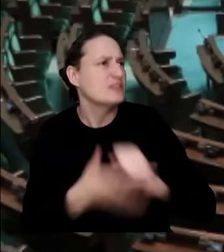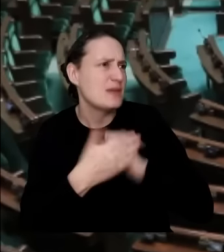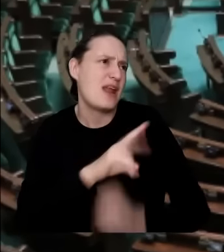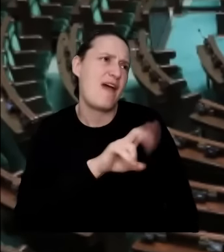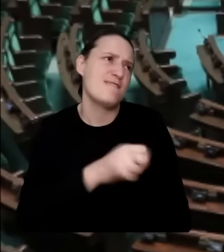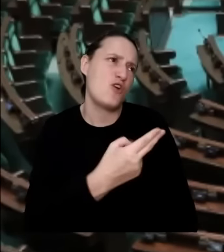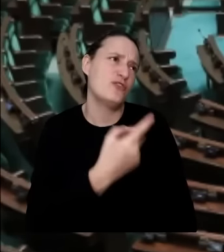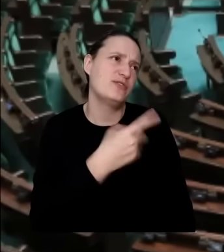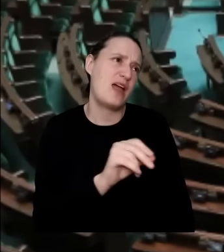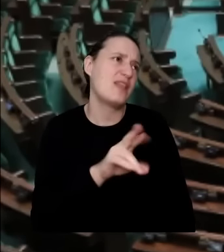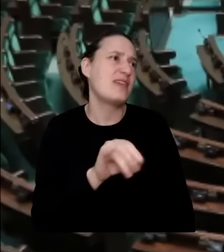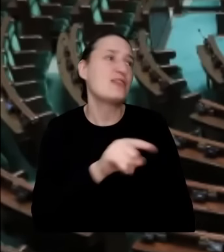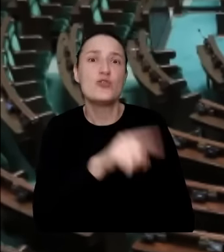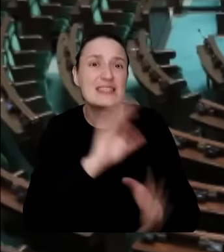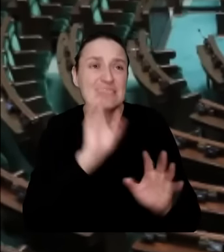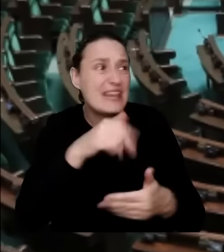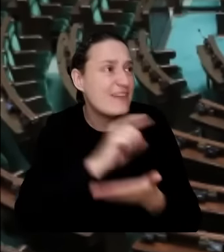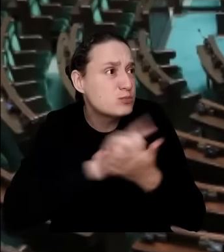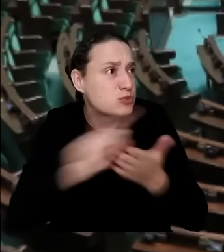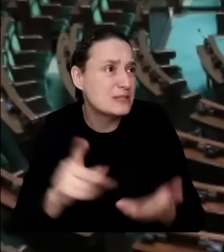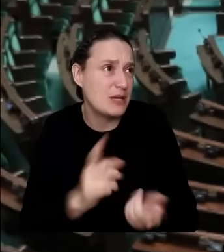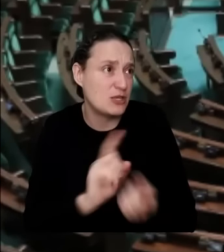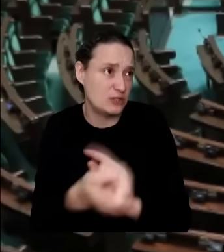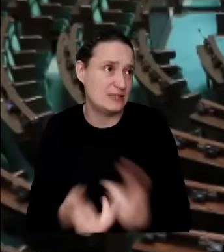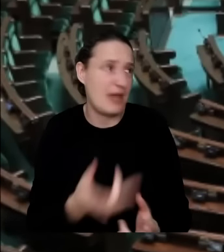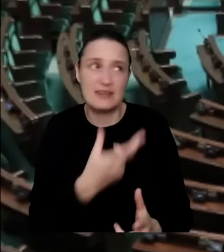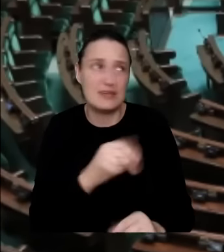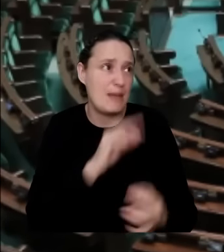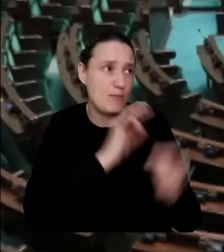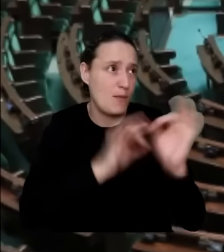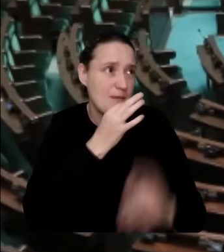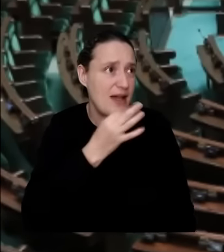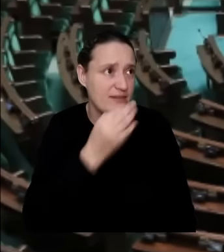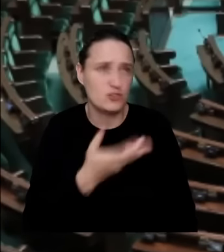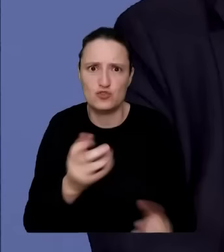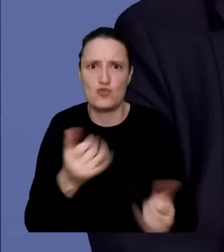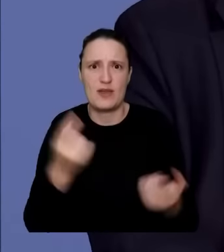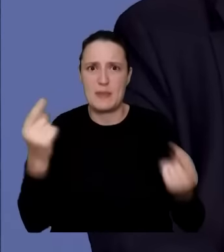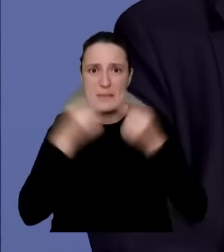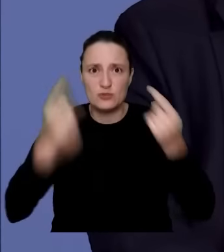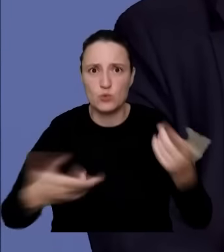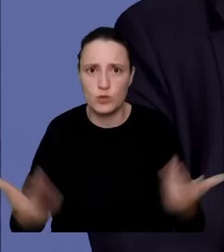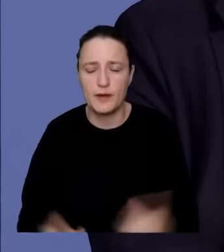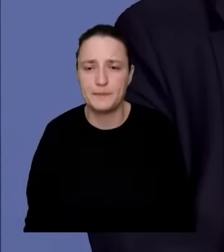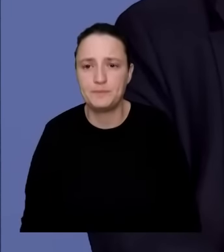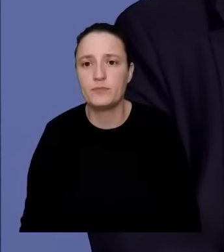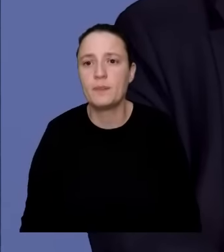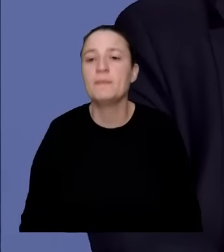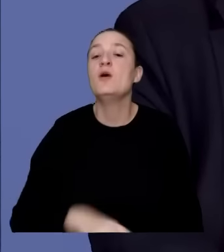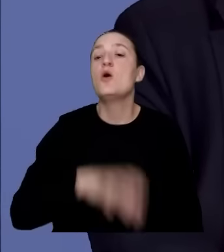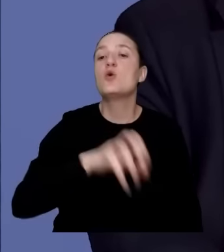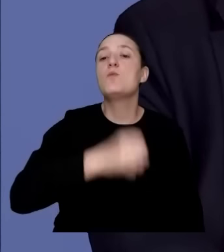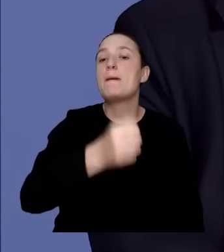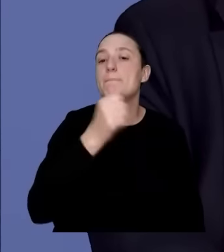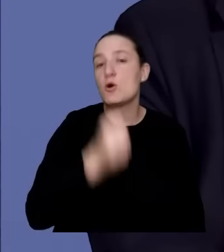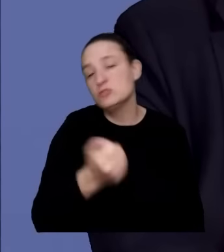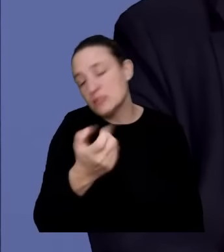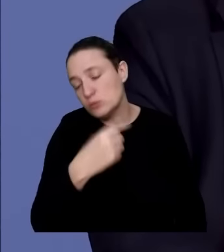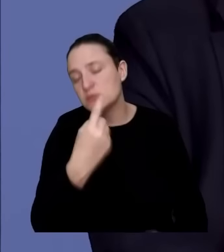która chce jeszcze przyspieszać te zmiany No to naprawdę to się nie trzyma całości posłowie Zdecydowali że ta